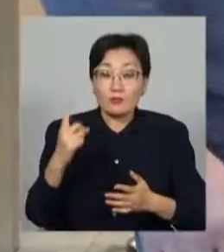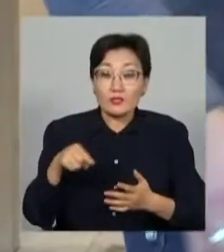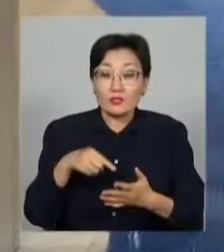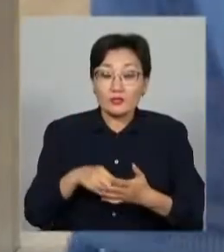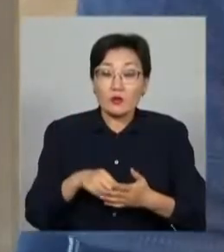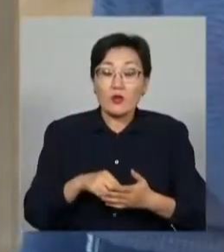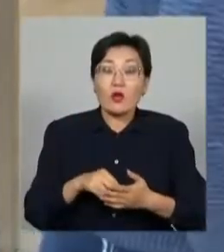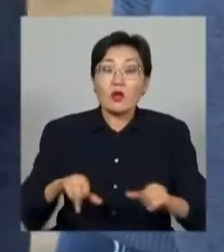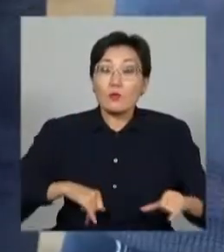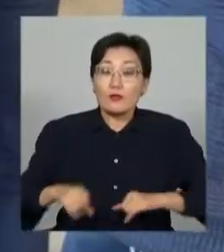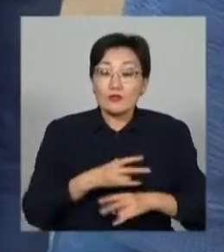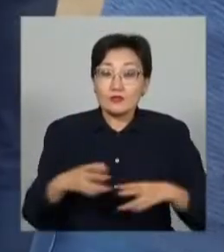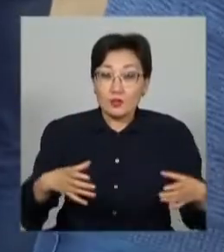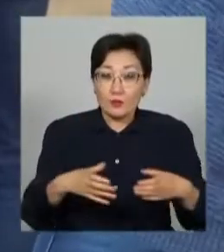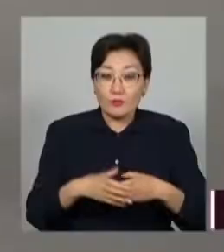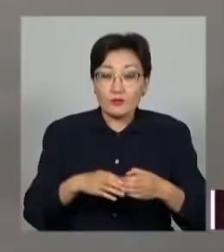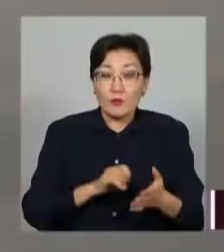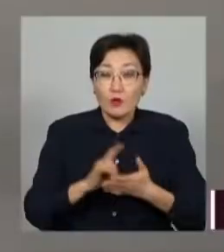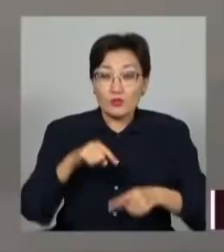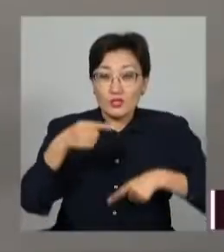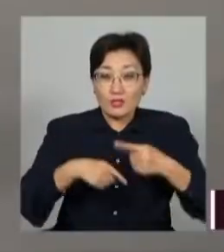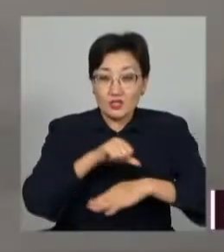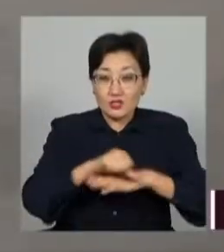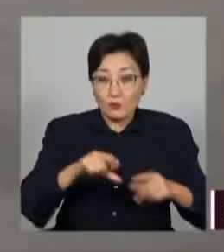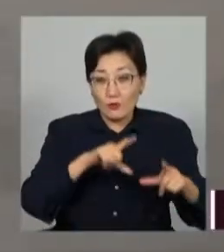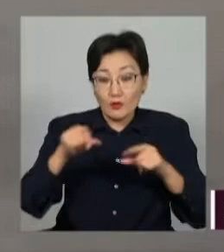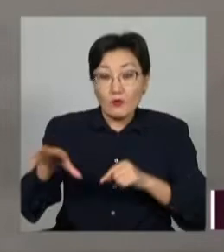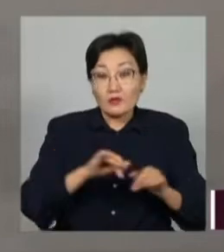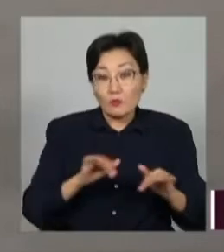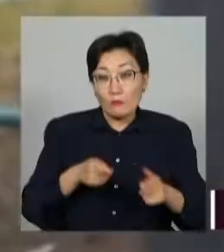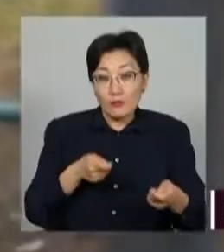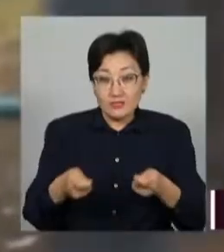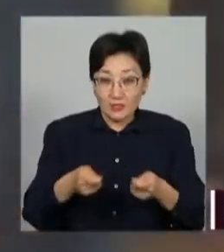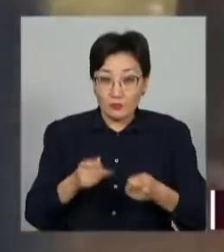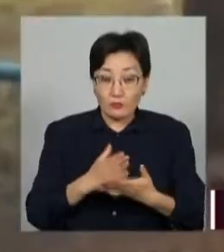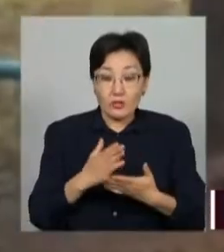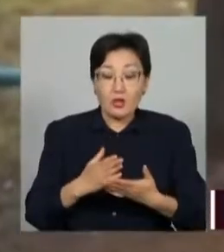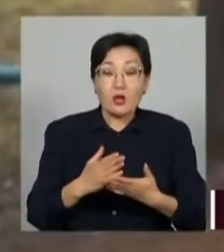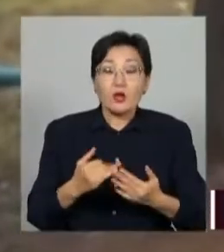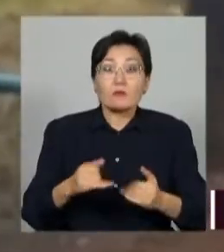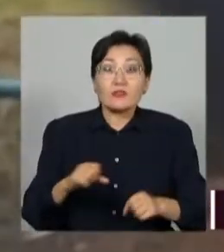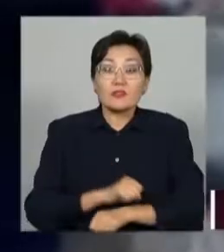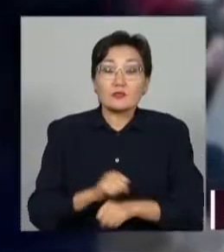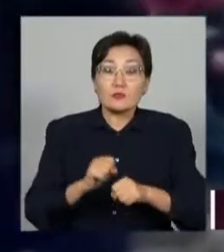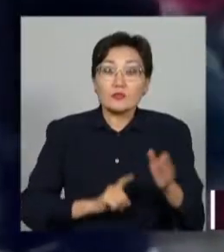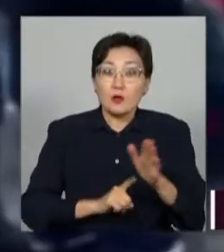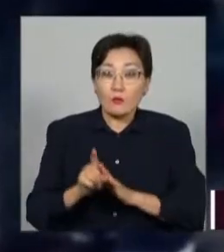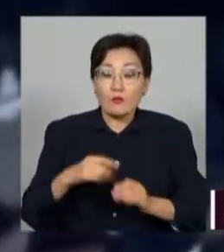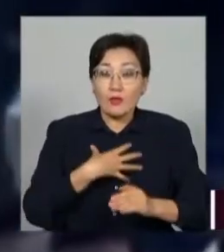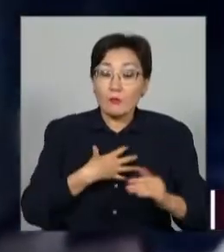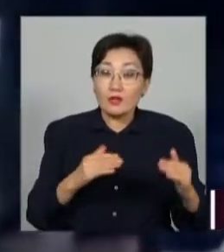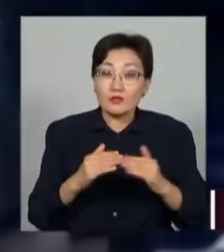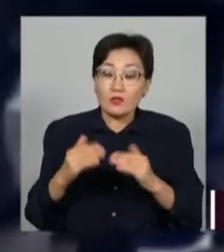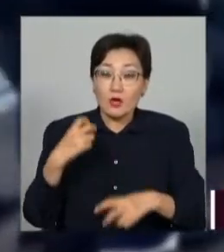келген содырларды алдымен әуежай мен шекарадан өткізіп, кейін барлық іс-қимылды басқарып отырған. Елде бүлік шығарып, стратегиялық маңызды бар